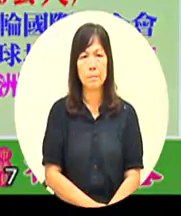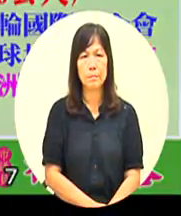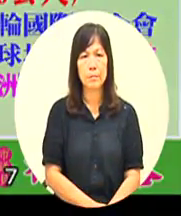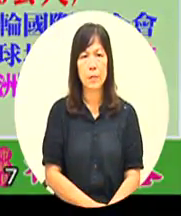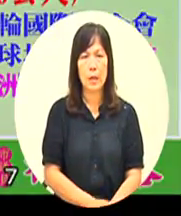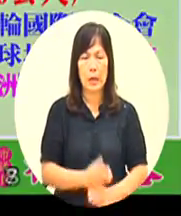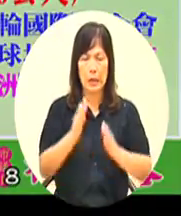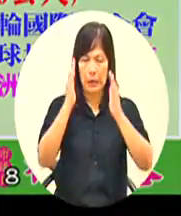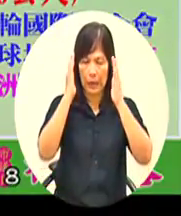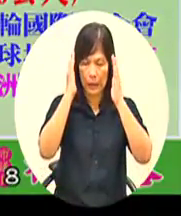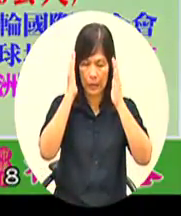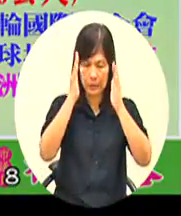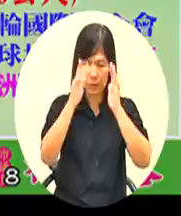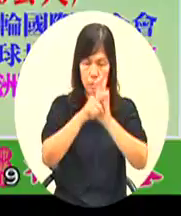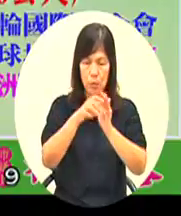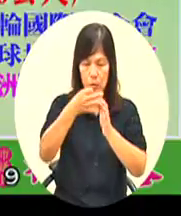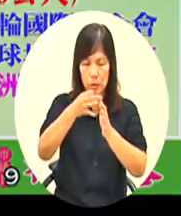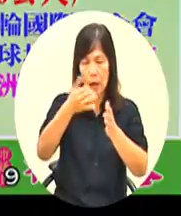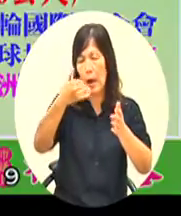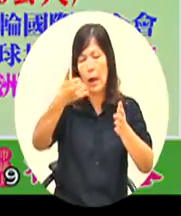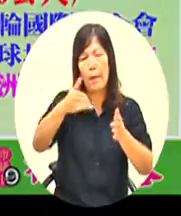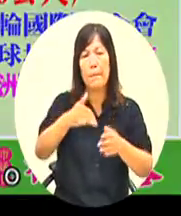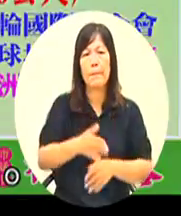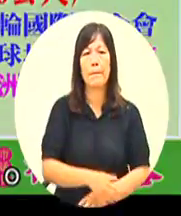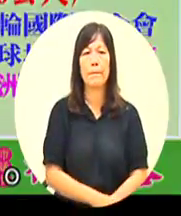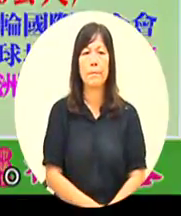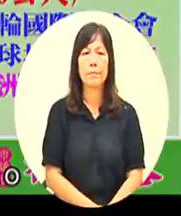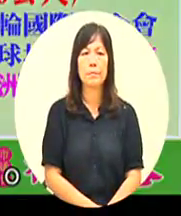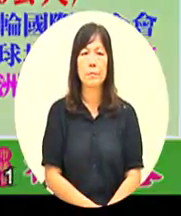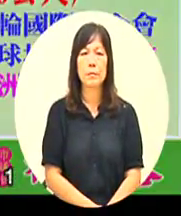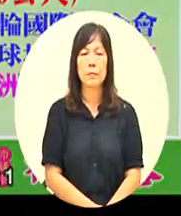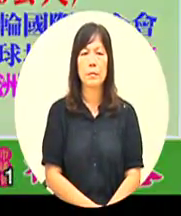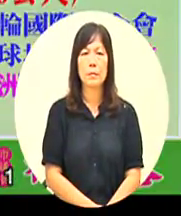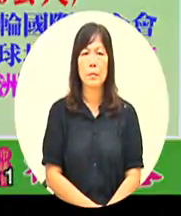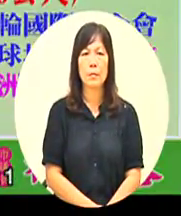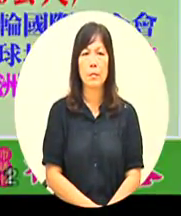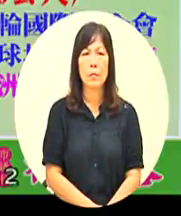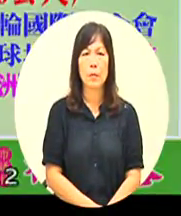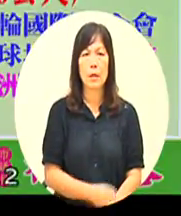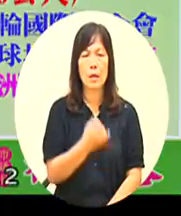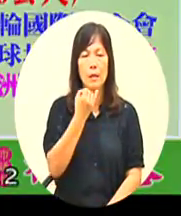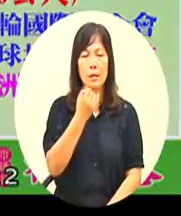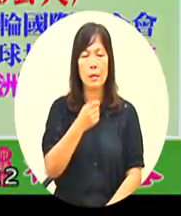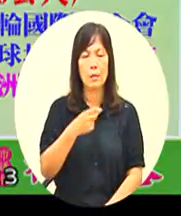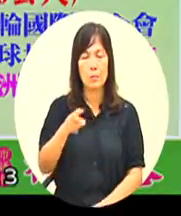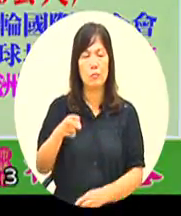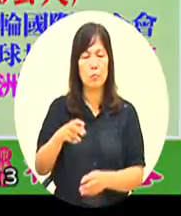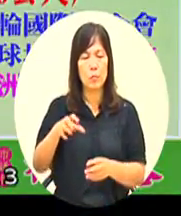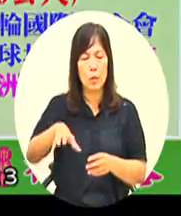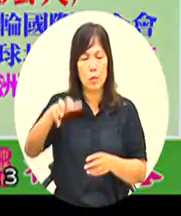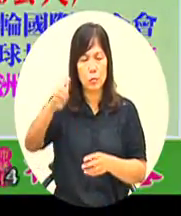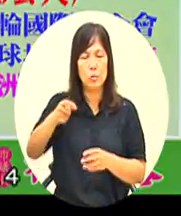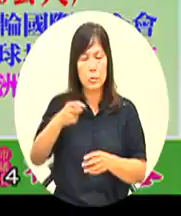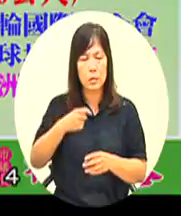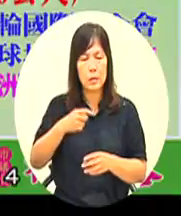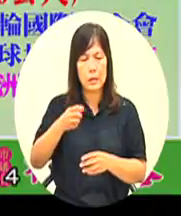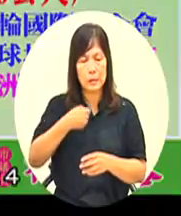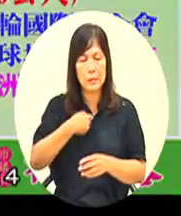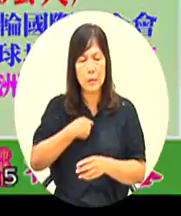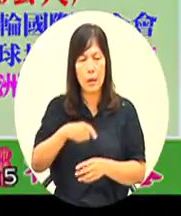正式的去做编列预算，但是相信咱的局长你有听到本色的声